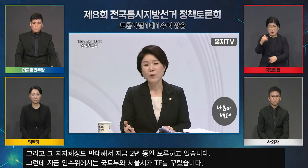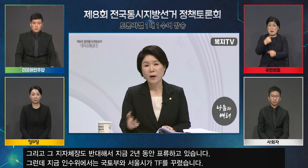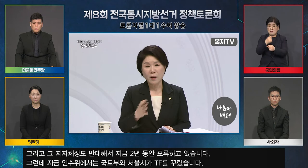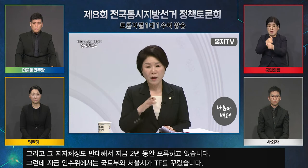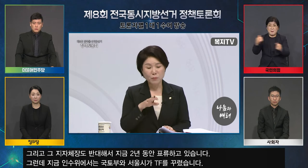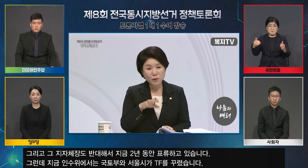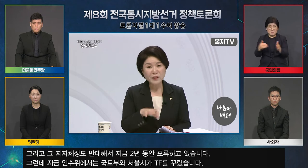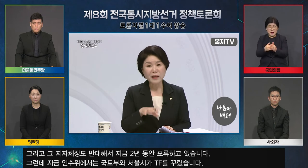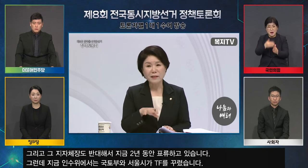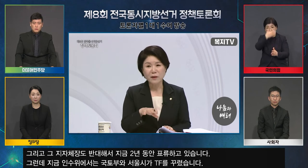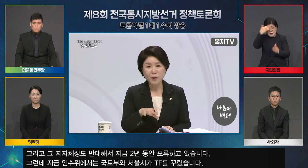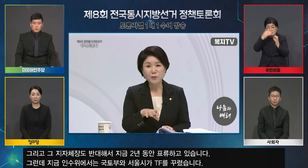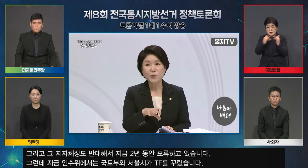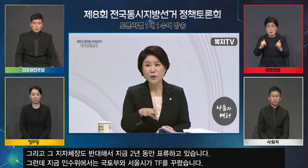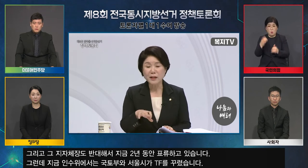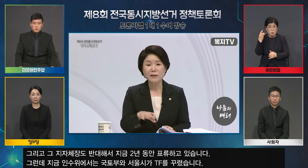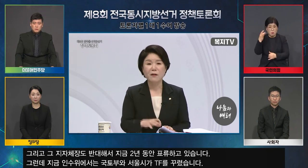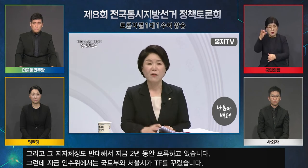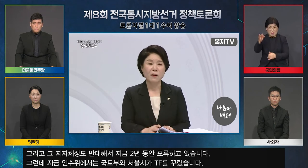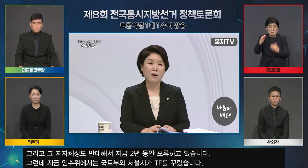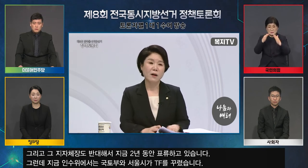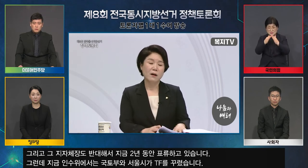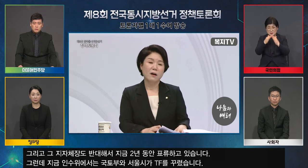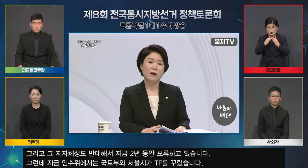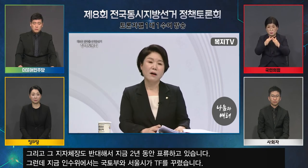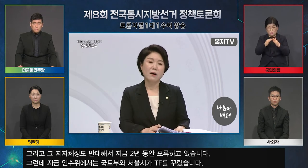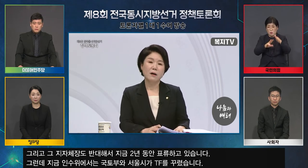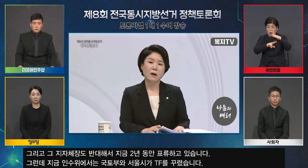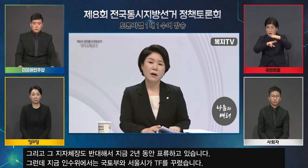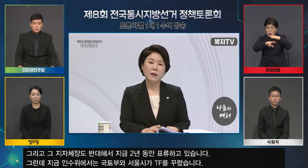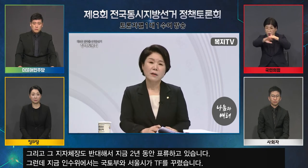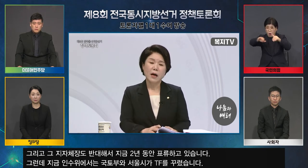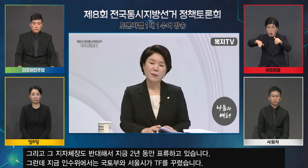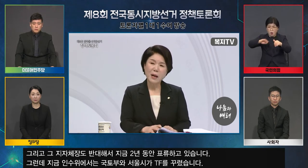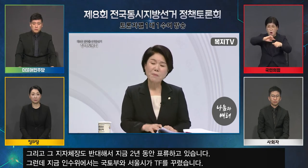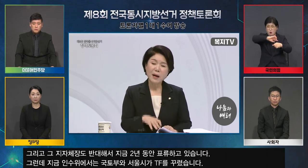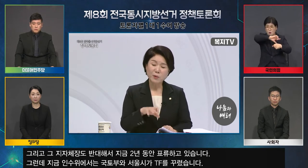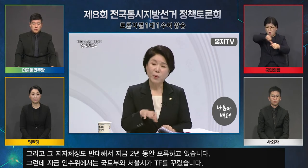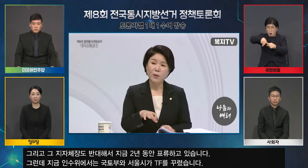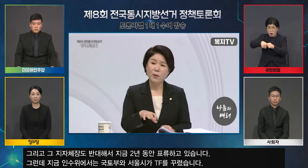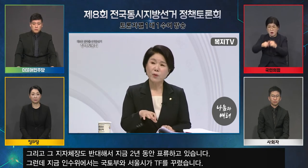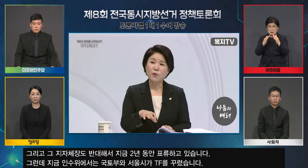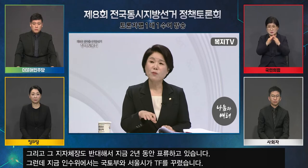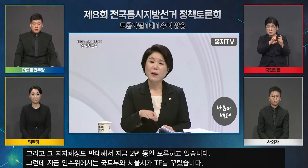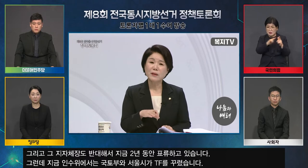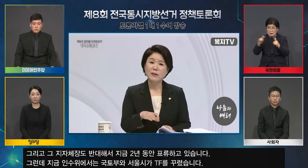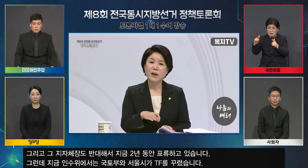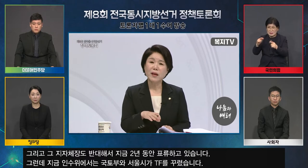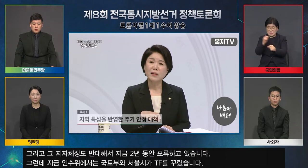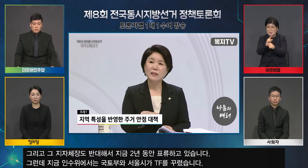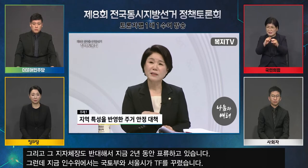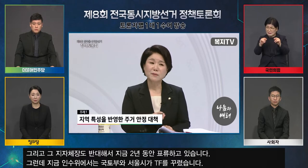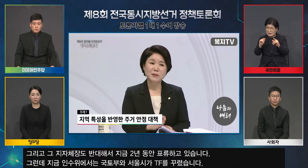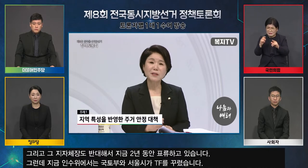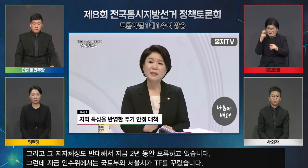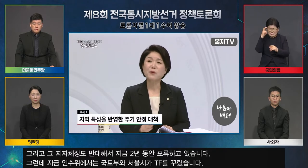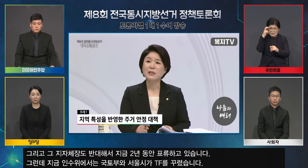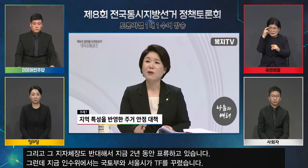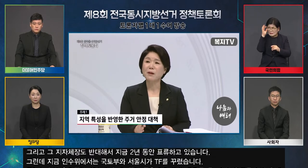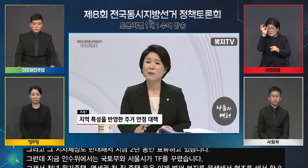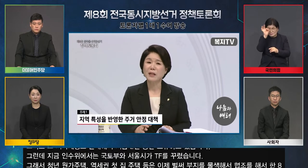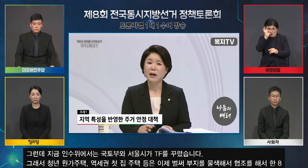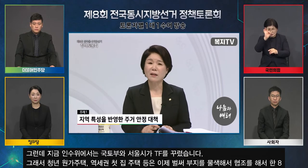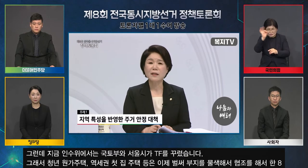물색해서 협조를 해서 한 8만 원 공급하는 계획이 지금